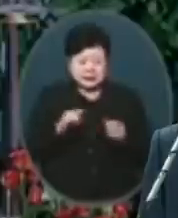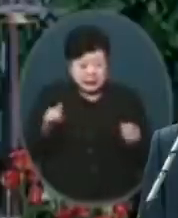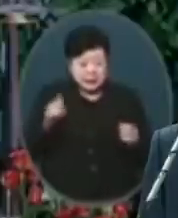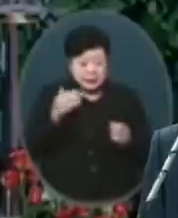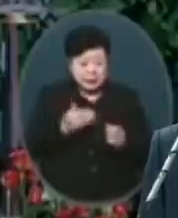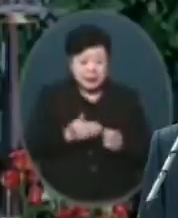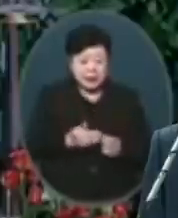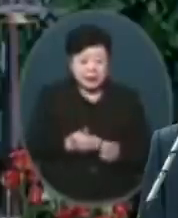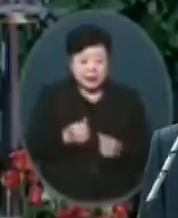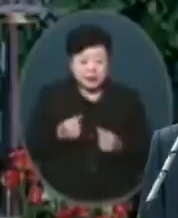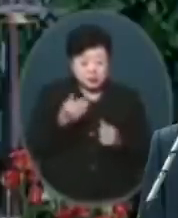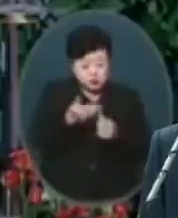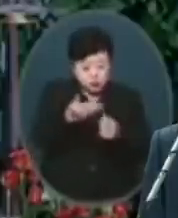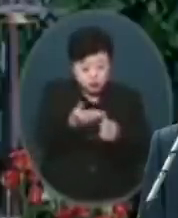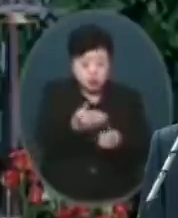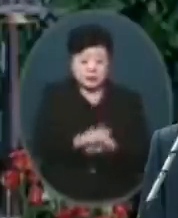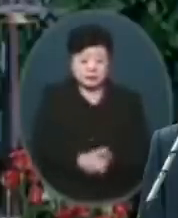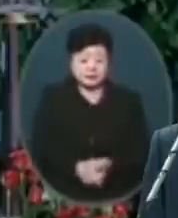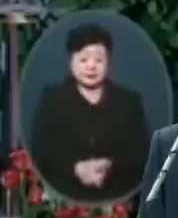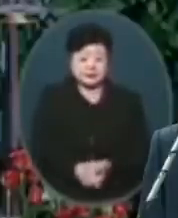사람들에게 영향력을 미치고 있는 것입니다.